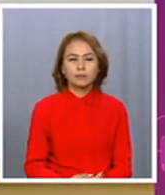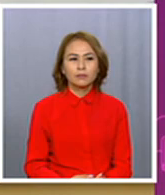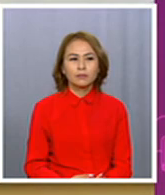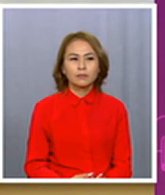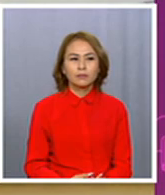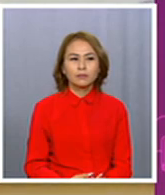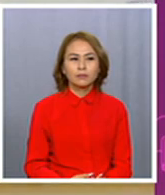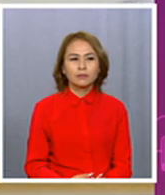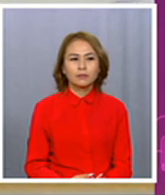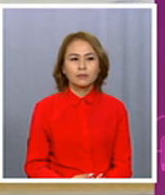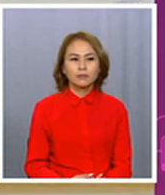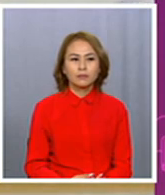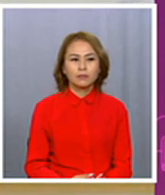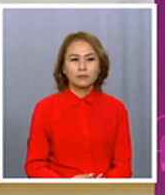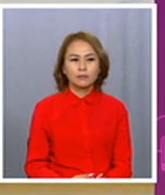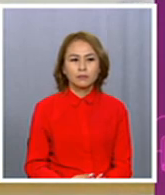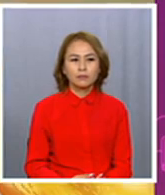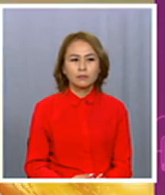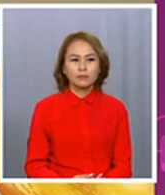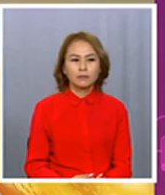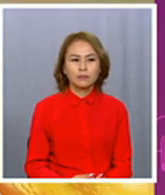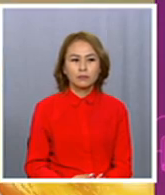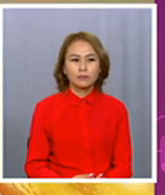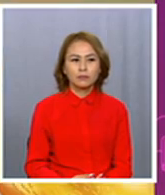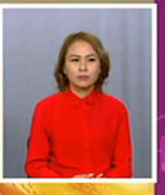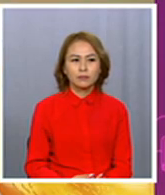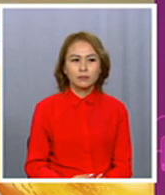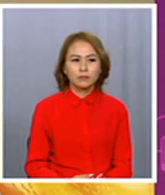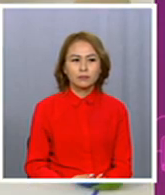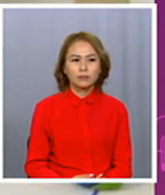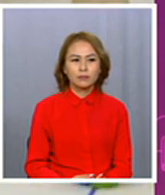Оны былай орналастырайық. Жақсы.